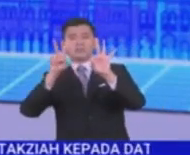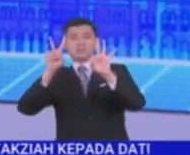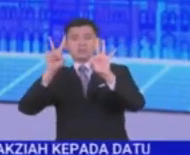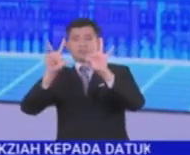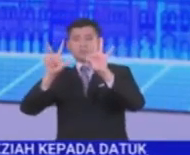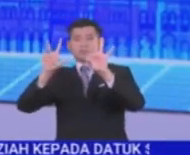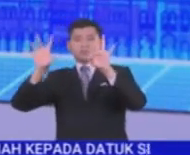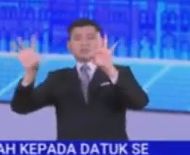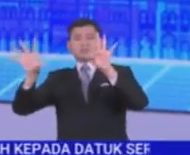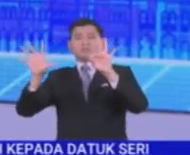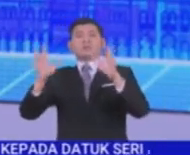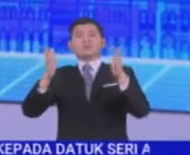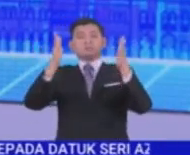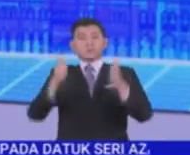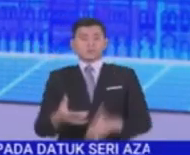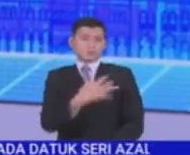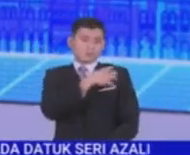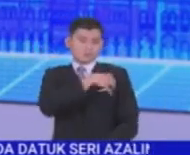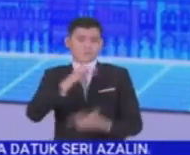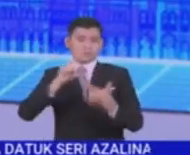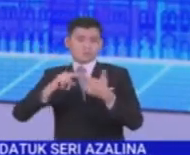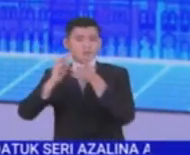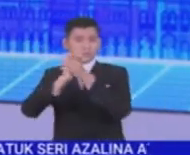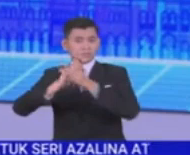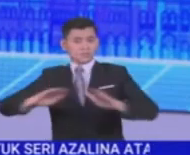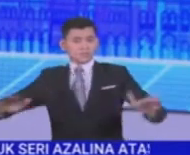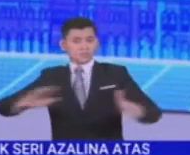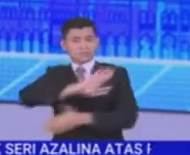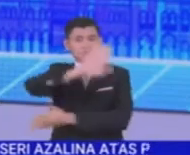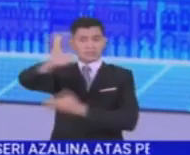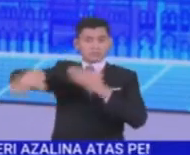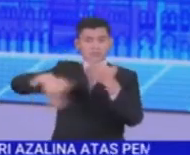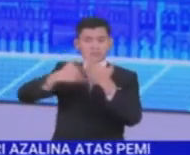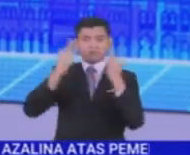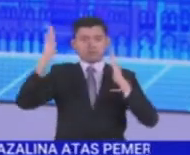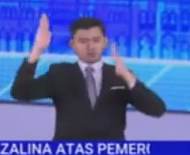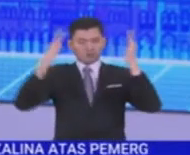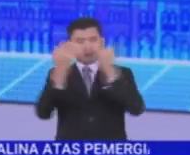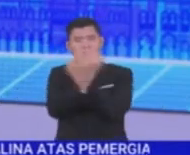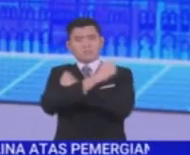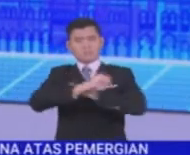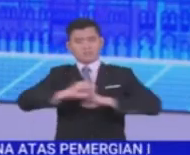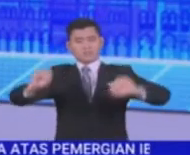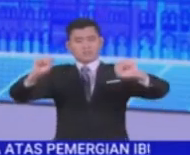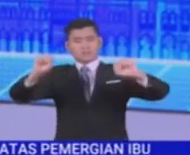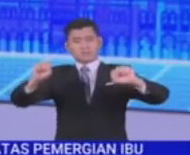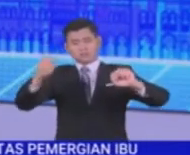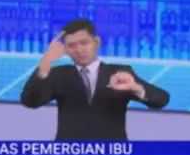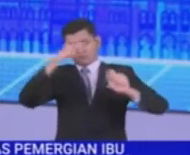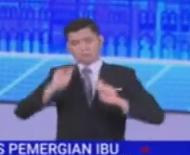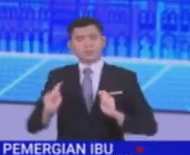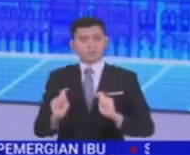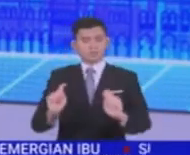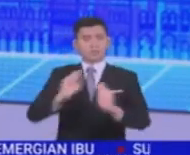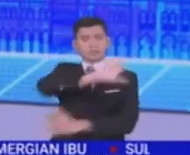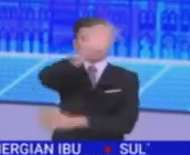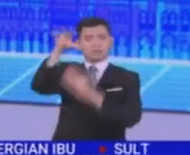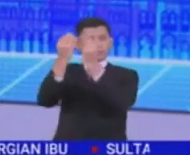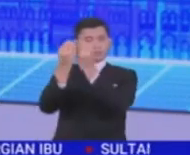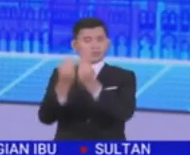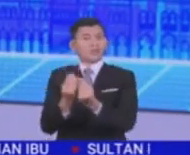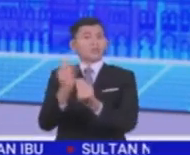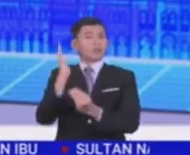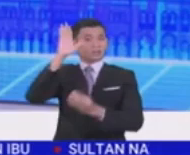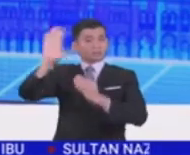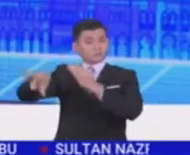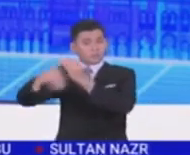69,235 anggota keselamatan dan penyelamat di seluruh negara sedia dikerahkan. Perdana Menteri menjelaskan jumlah berkenaan akan